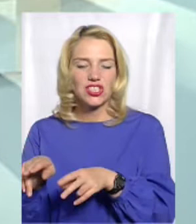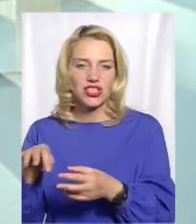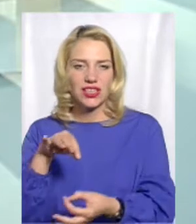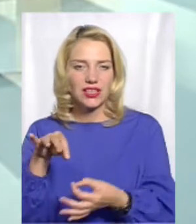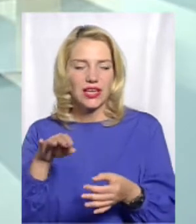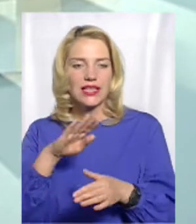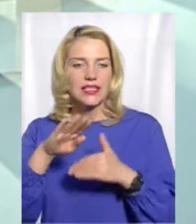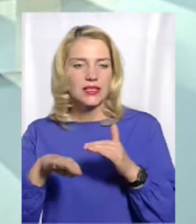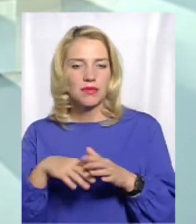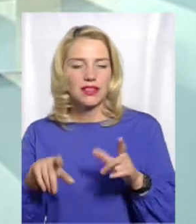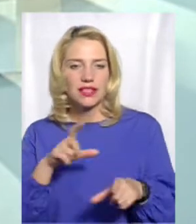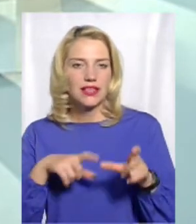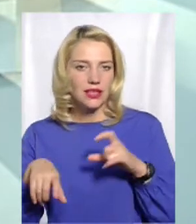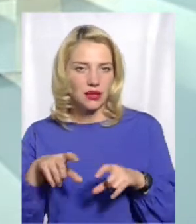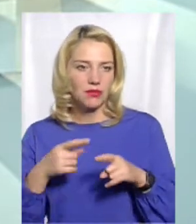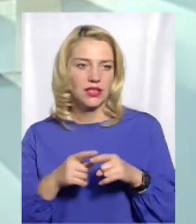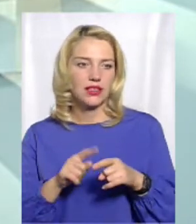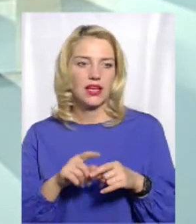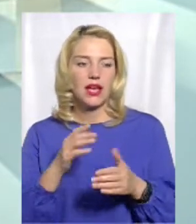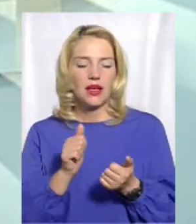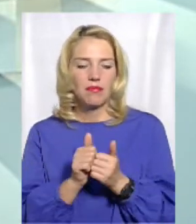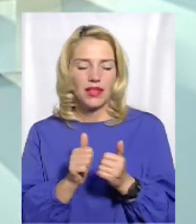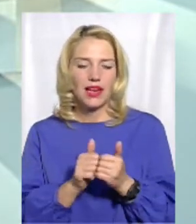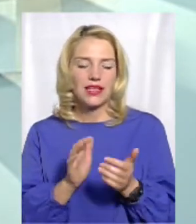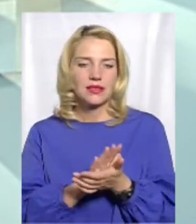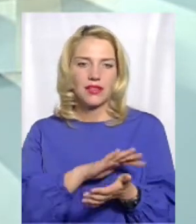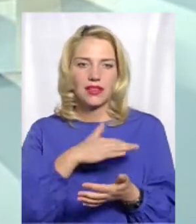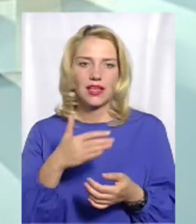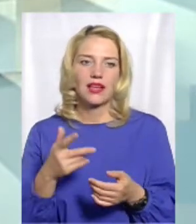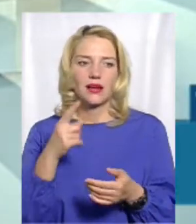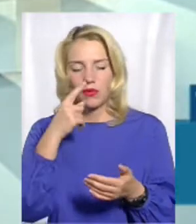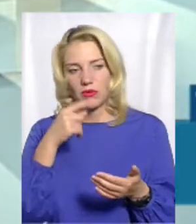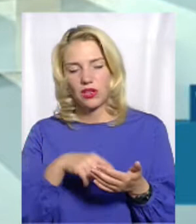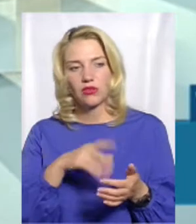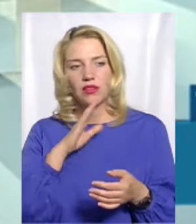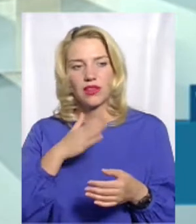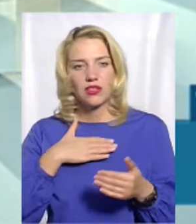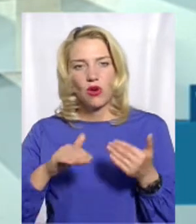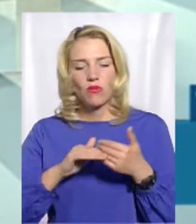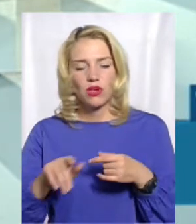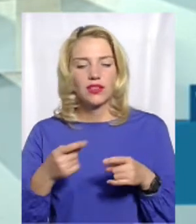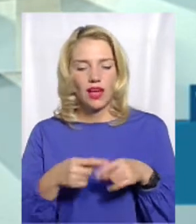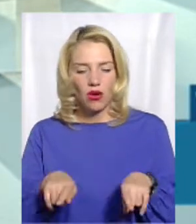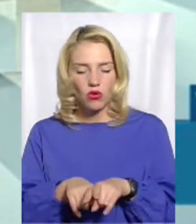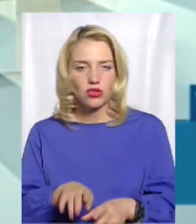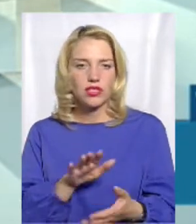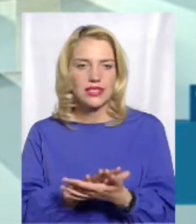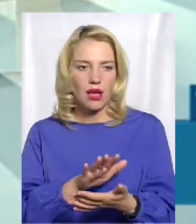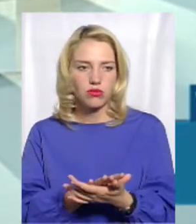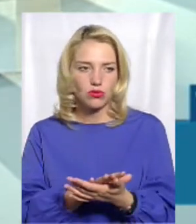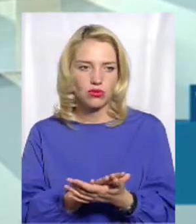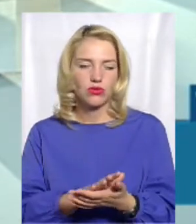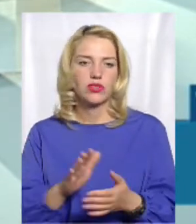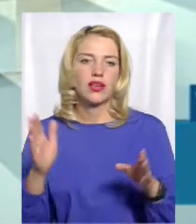просто викинуті біля смітника, чи просто навіть потрапляючи в наш на наш полігон, вони також забруднюють